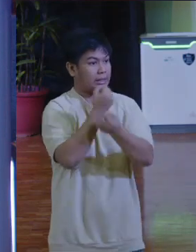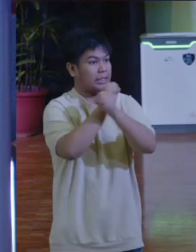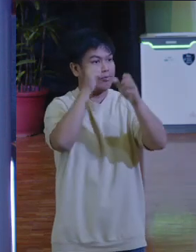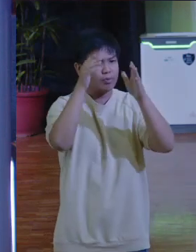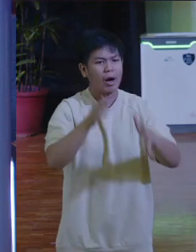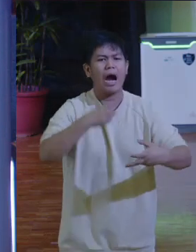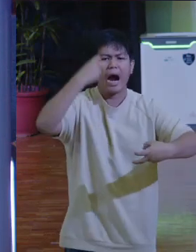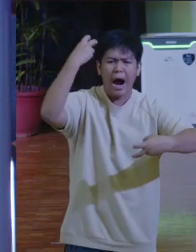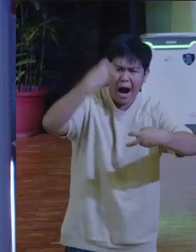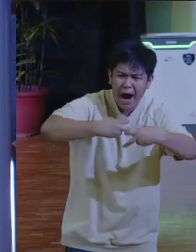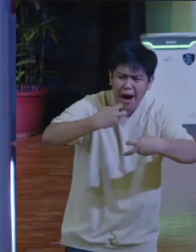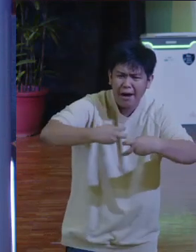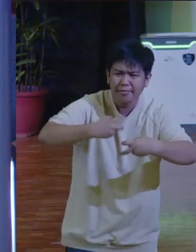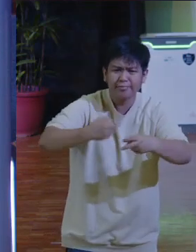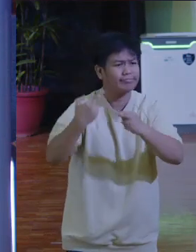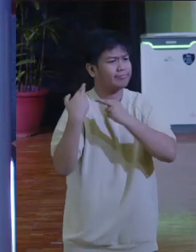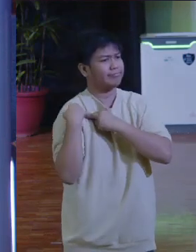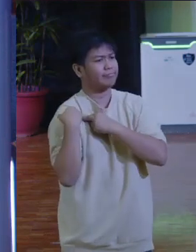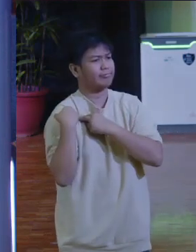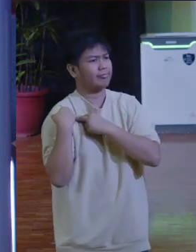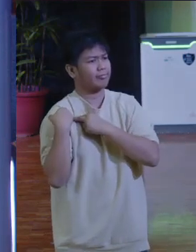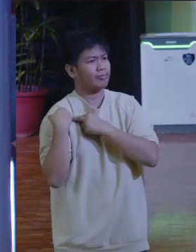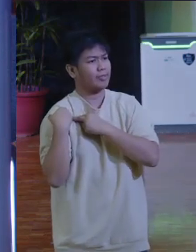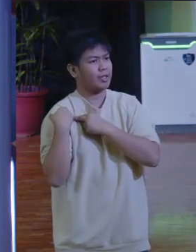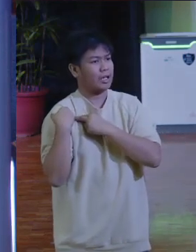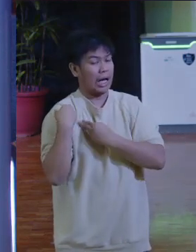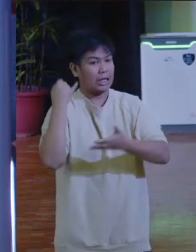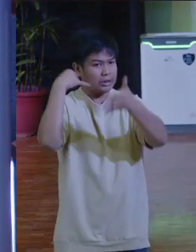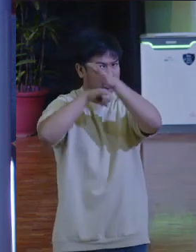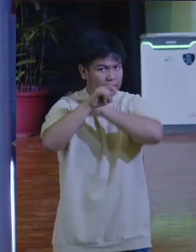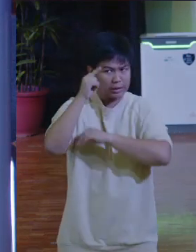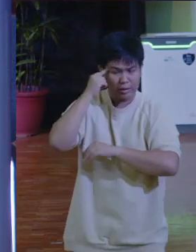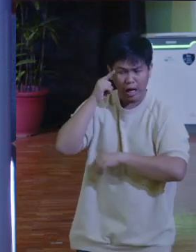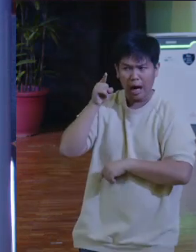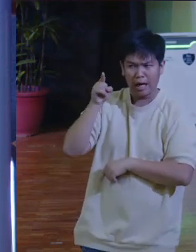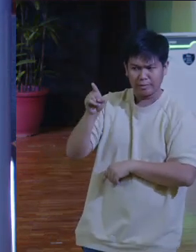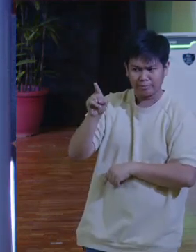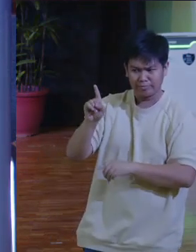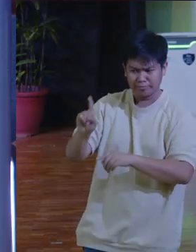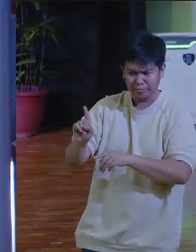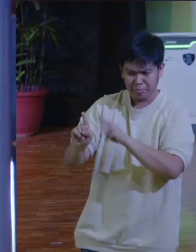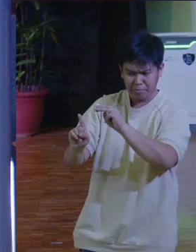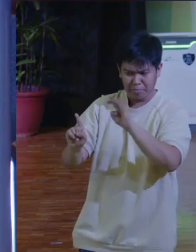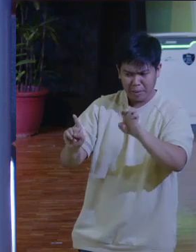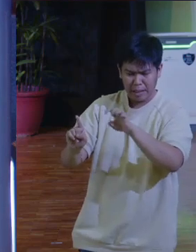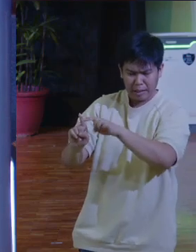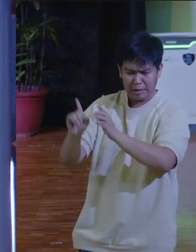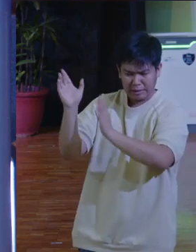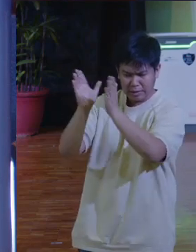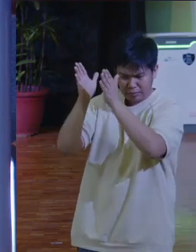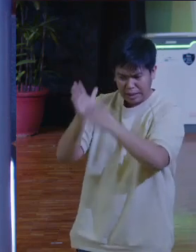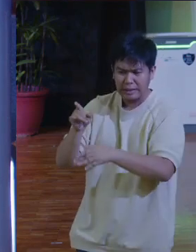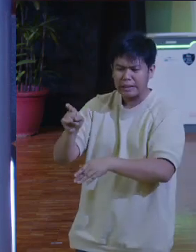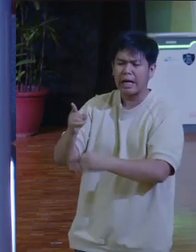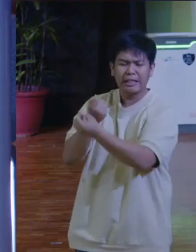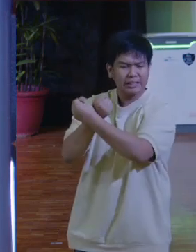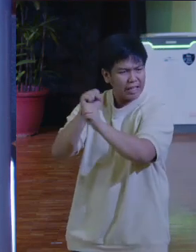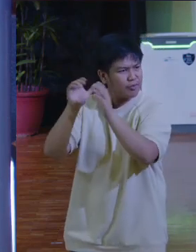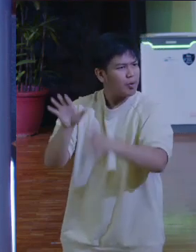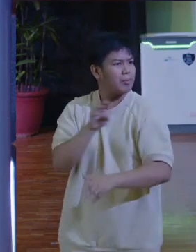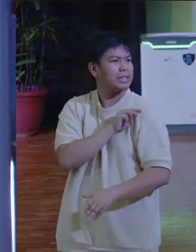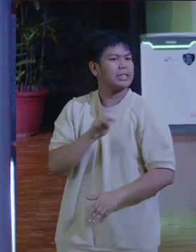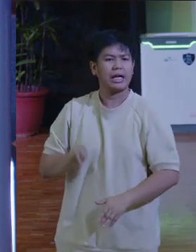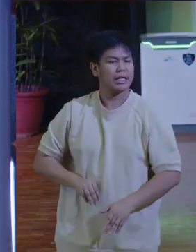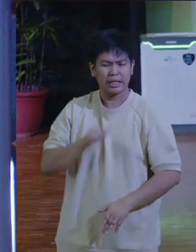dito. So si Messiah ito, hindi si Isaiah. No? Tignan po natin sa ibang verses sa